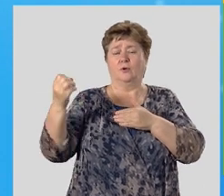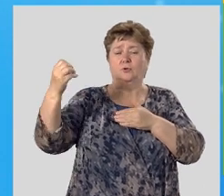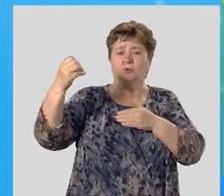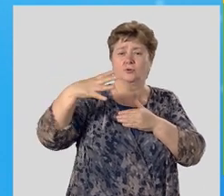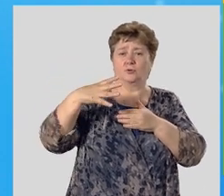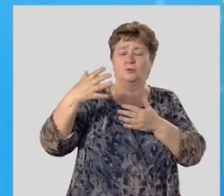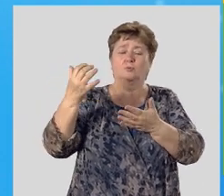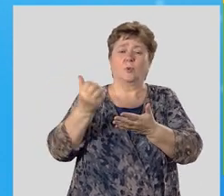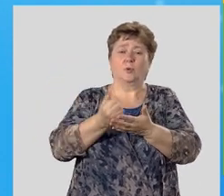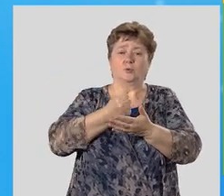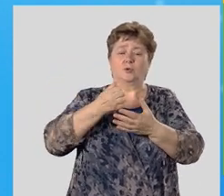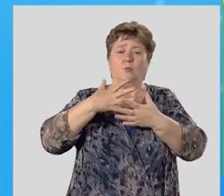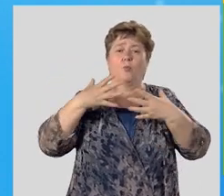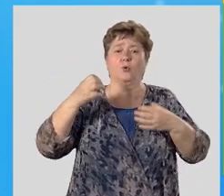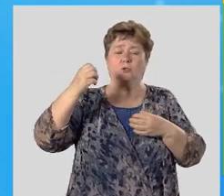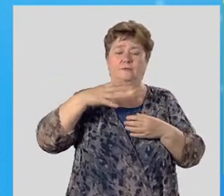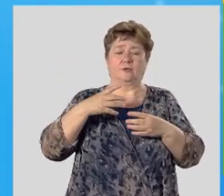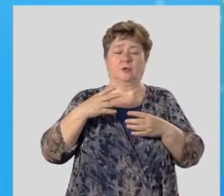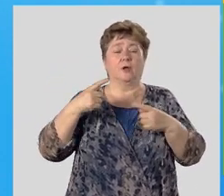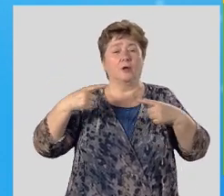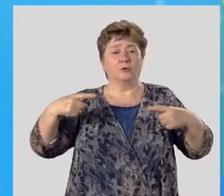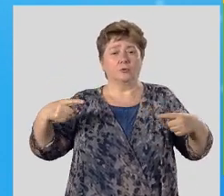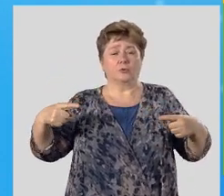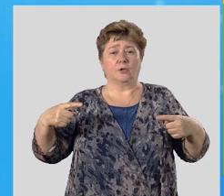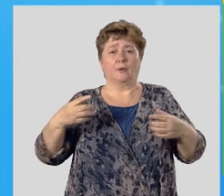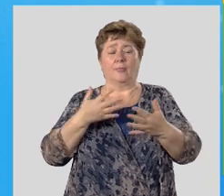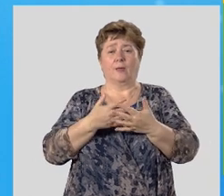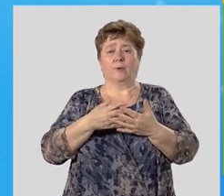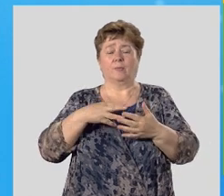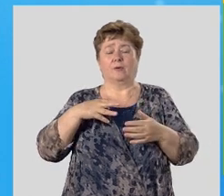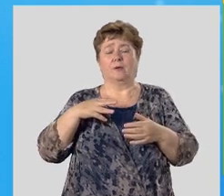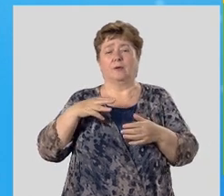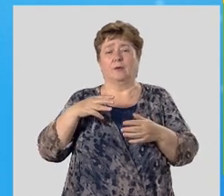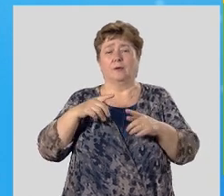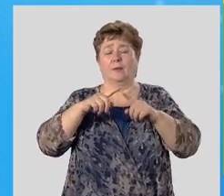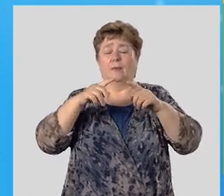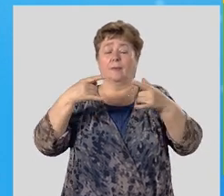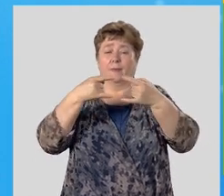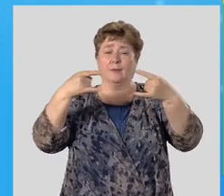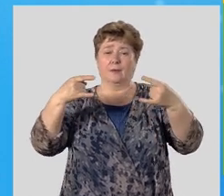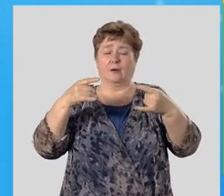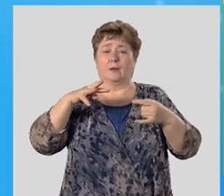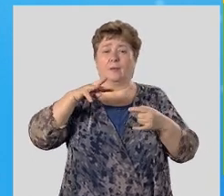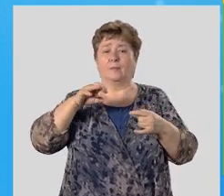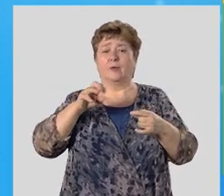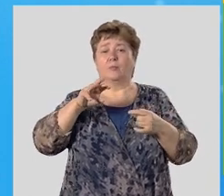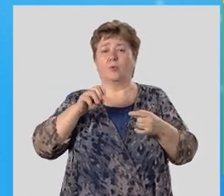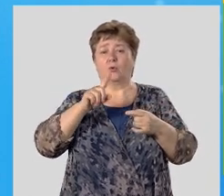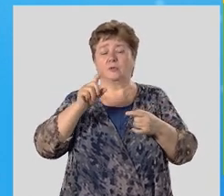солнца, чтобы получить больше света. А некоторые, например, как на экране мимоза